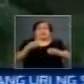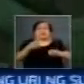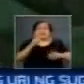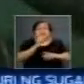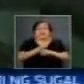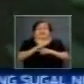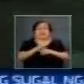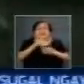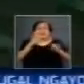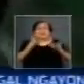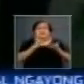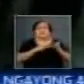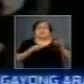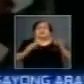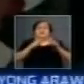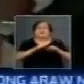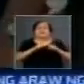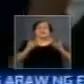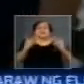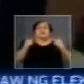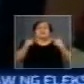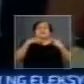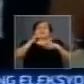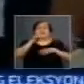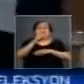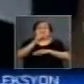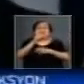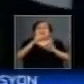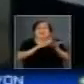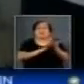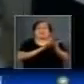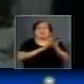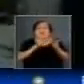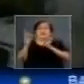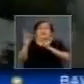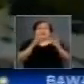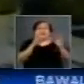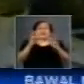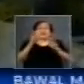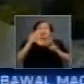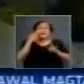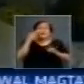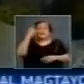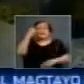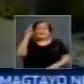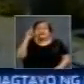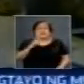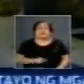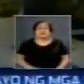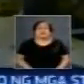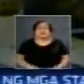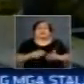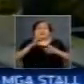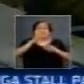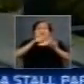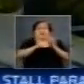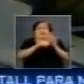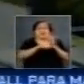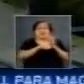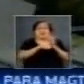ma'am? Ano po ang sitwasyon natin dito ngayon sa San Jose Elementary School? Ready na po kami, ma'am, para sa